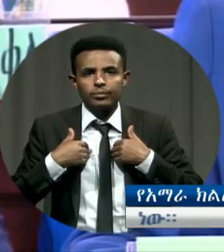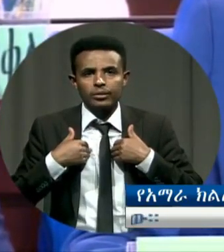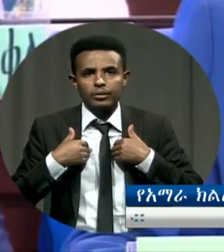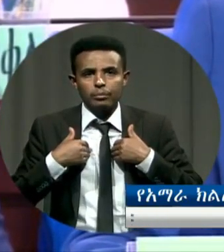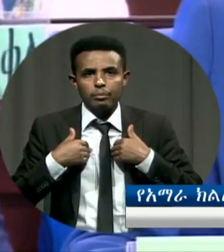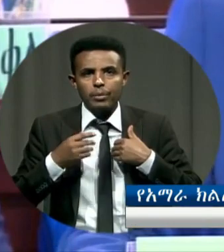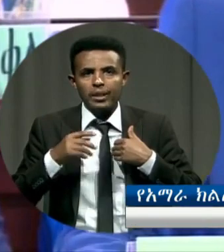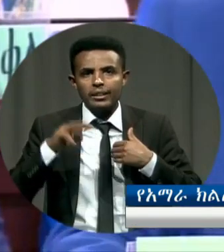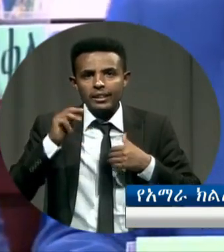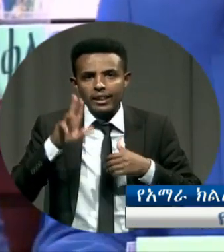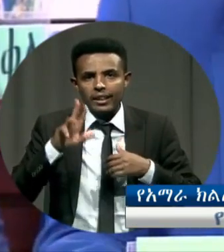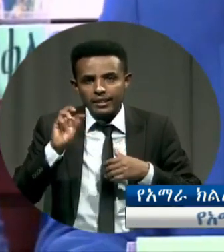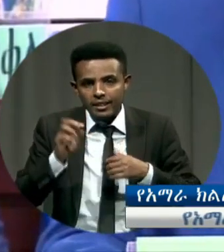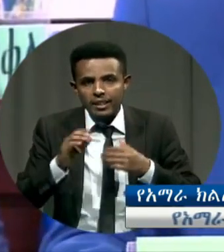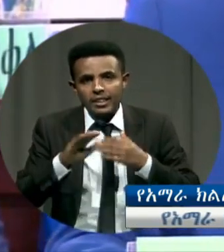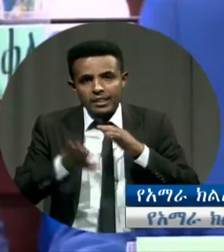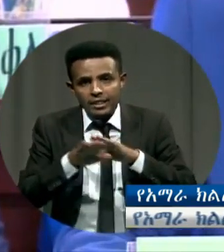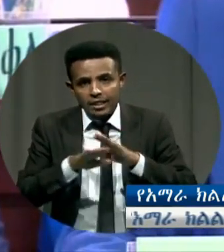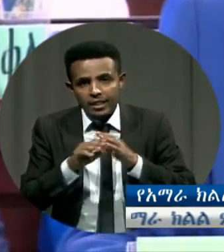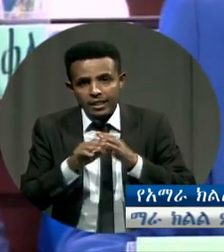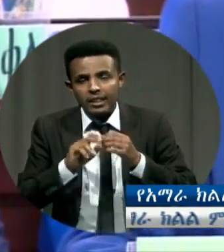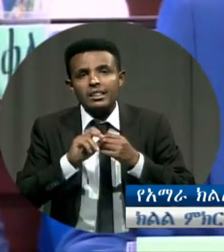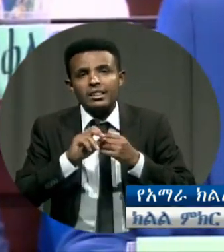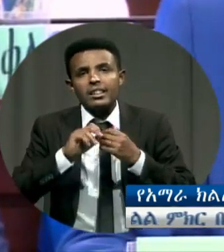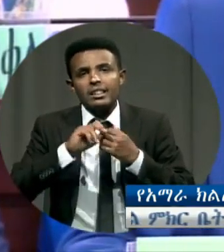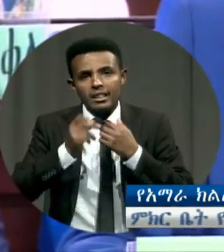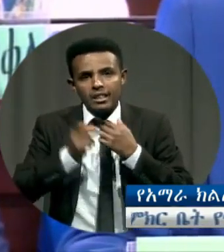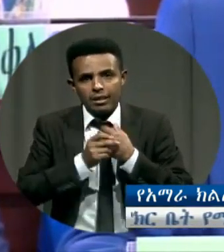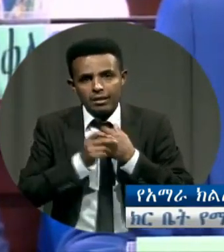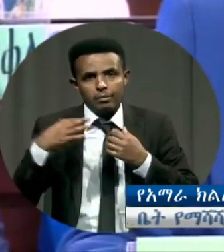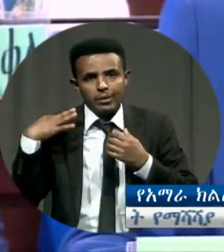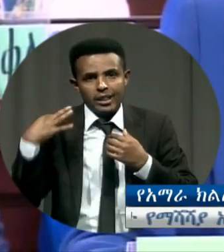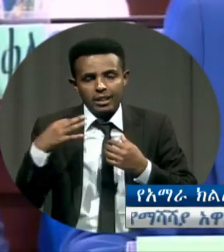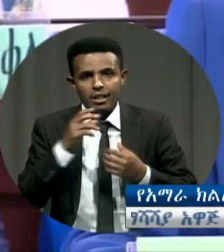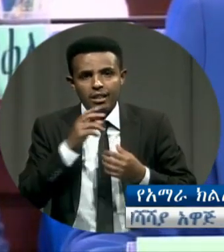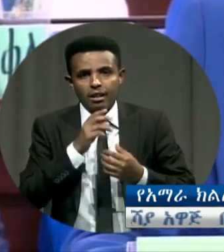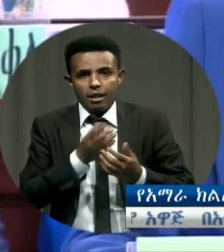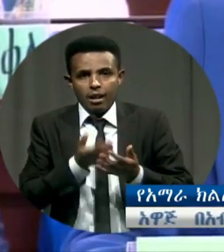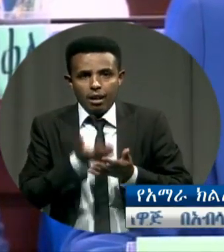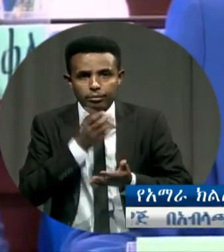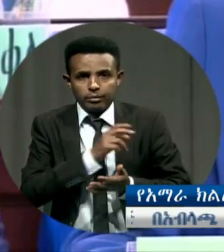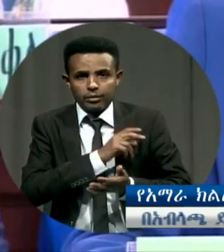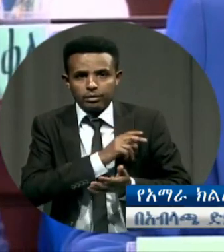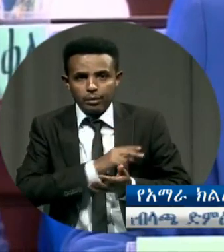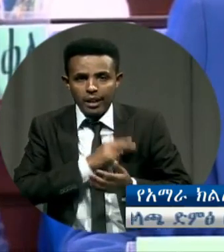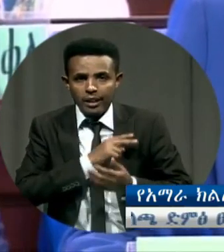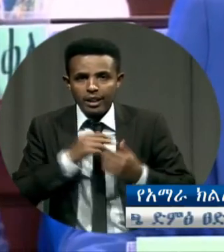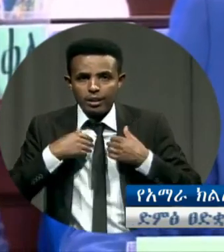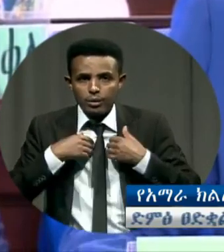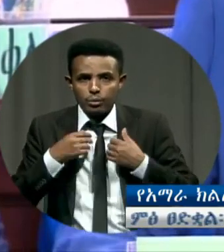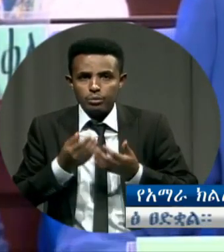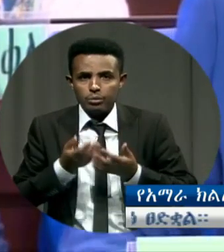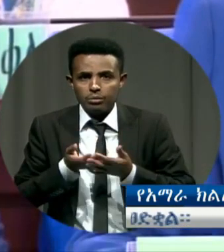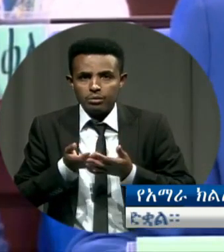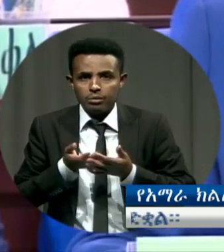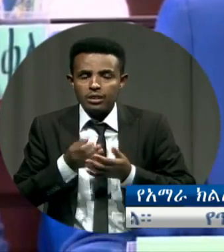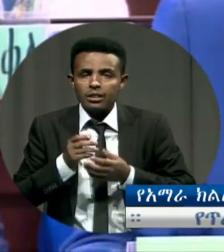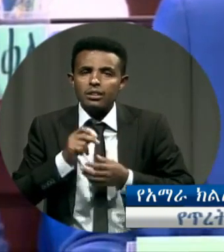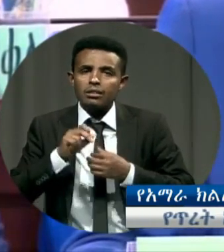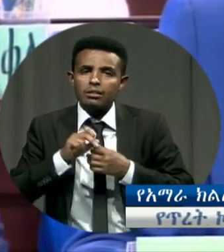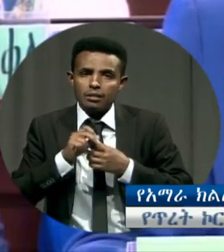ይቅርታ በጥረት ስር የተደራጁ ኩባንያዎች የግል ባለሀብት ባህሪ ያለው ድርጅት ወይንም ኢንቨስትመንት ተቋም ሆኖ